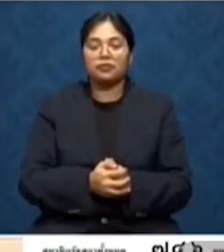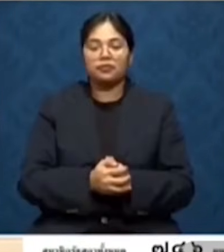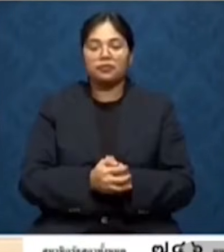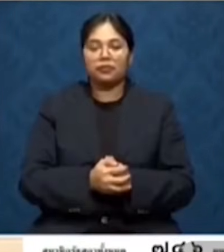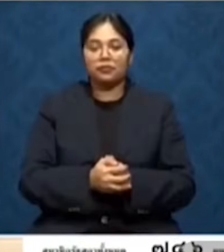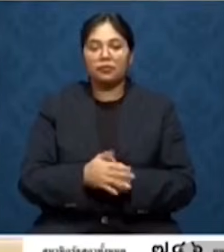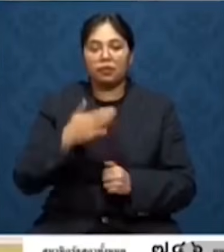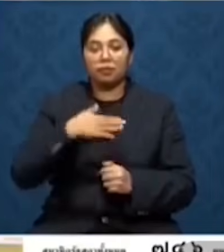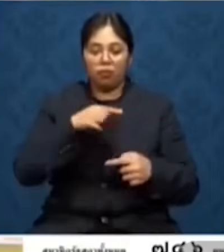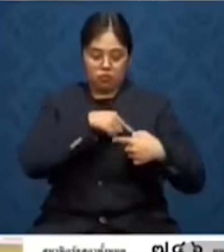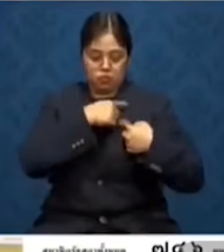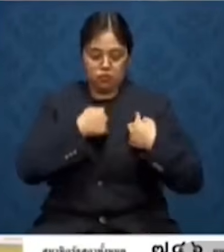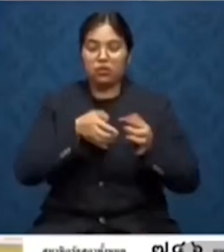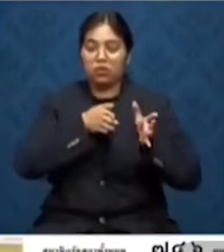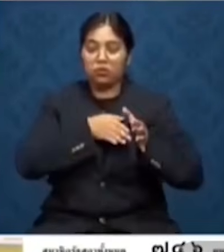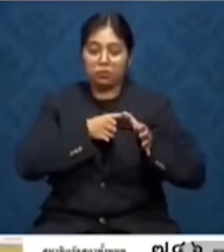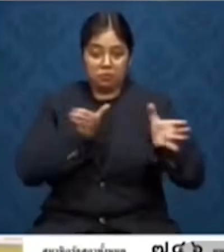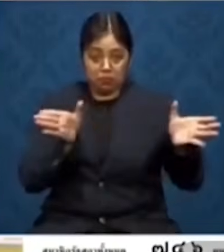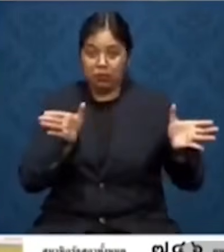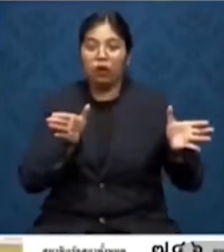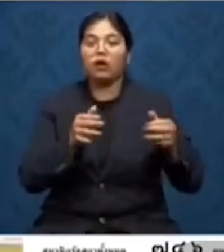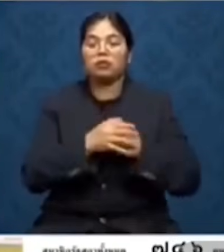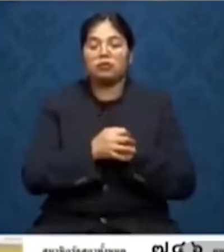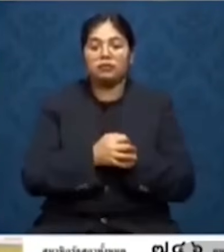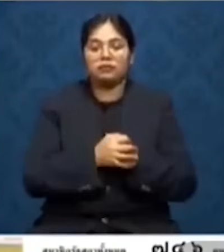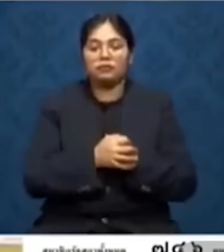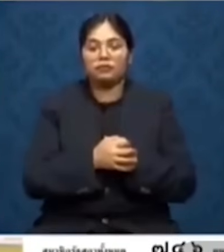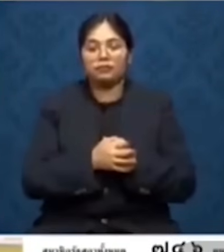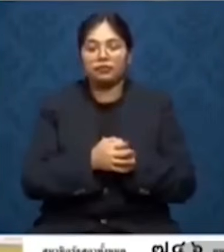ผมมาด้วยหัวใจที่เปิดกว้าง